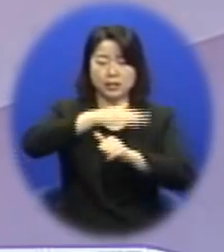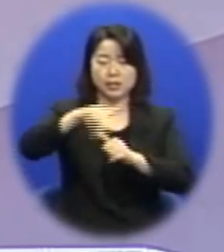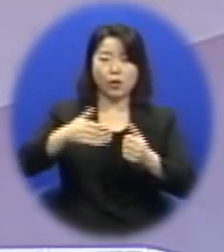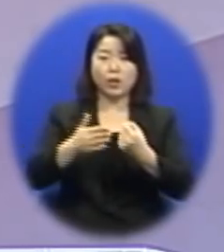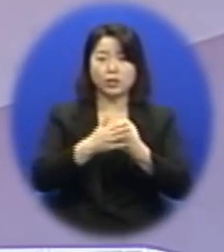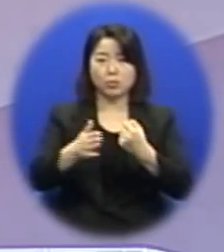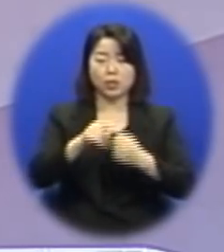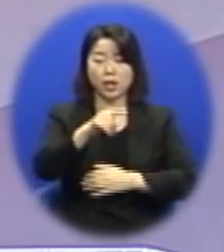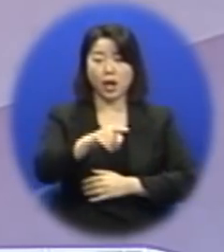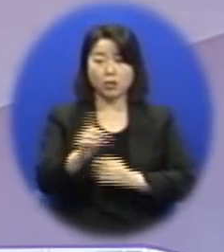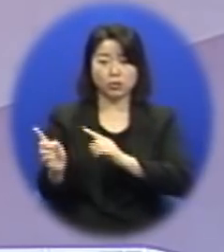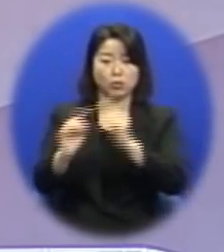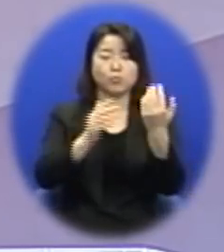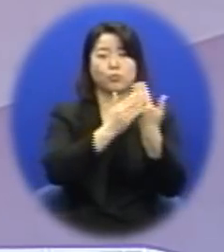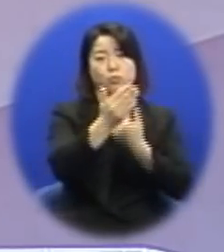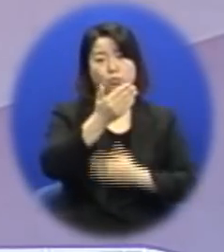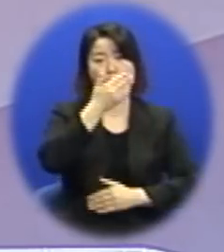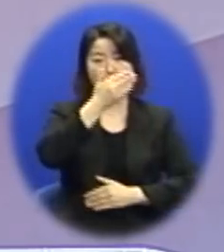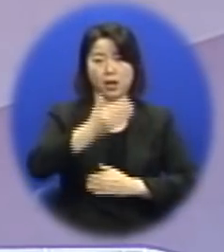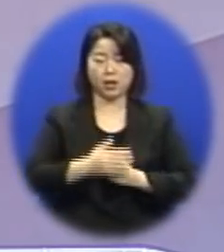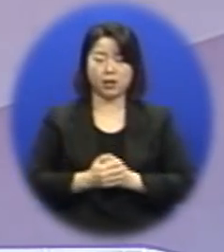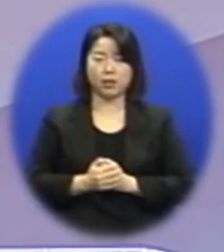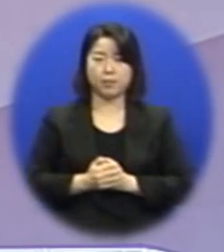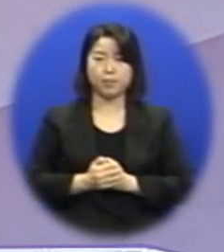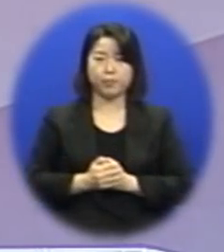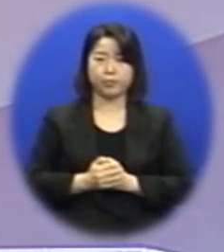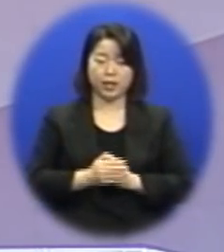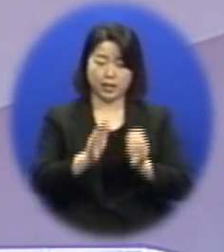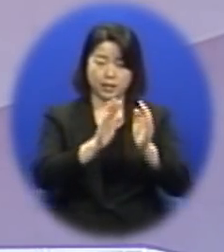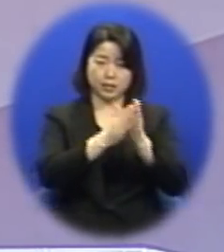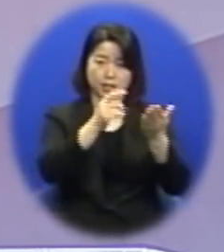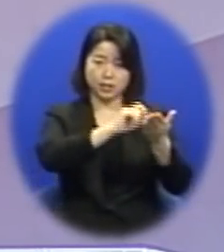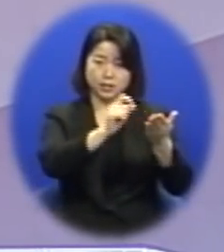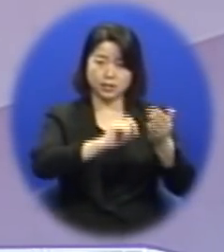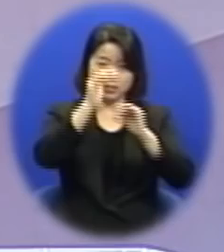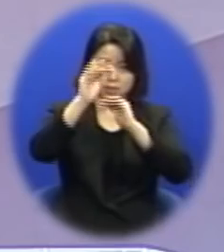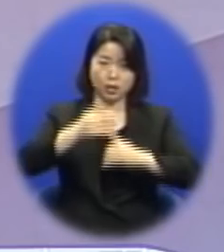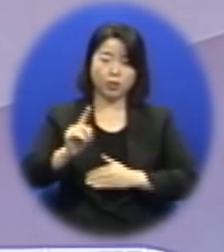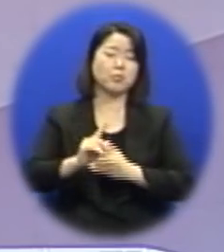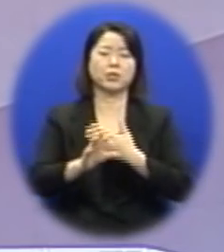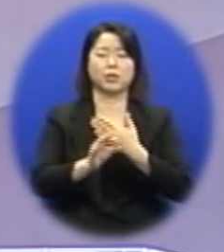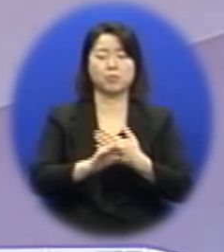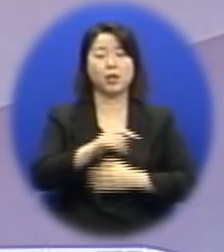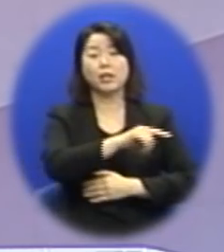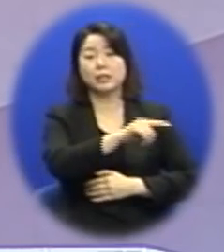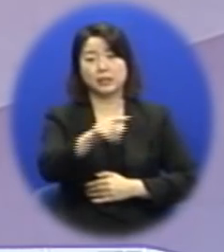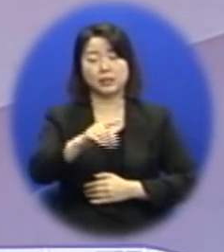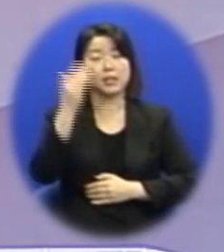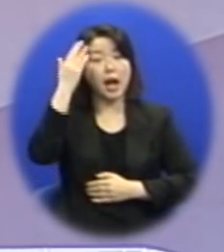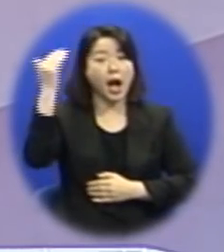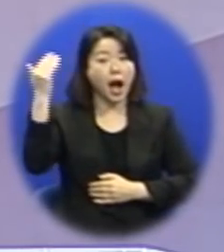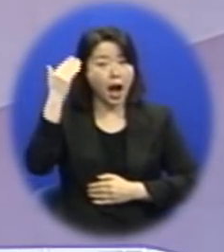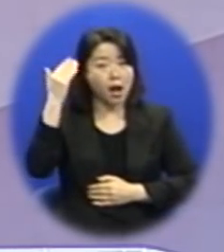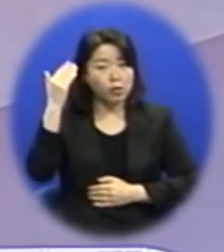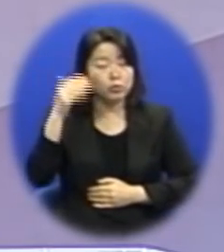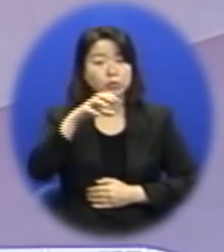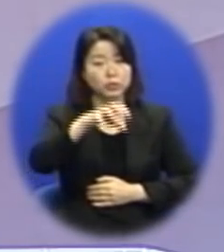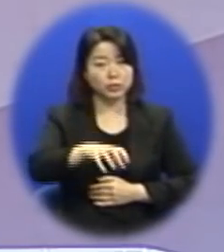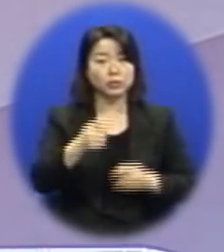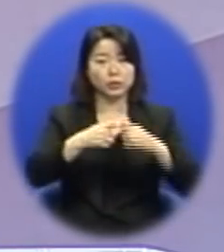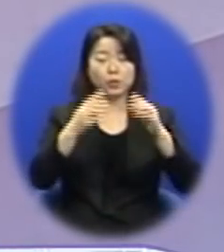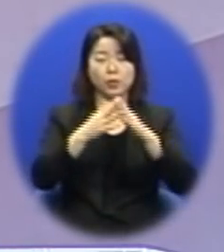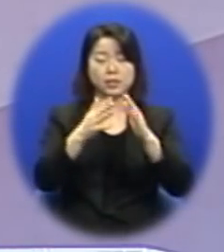이런 부흥이 일어났다는 겁니다 그분은 이렇게 썼습니다 그들이 여기는 한국에 있는